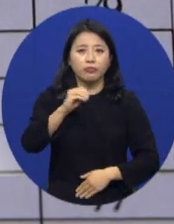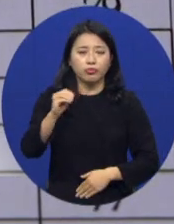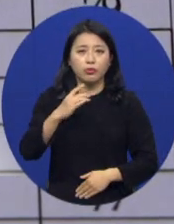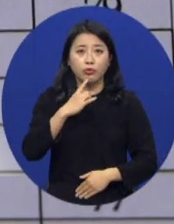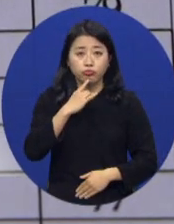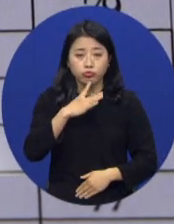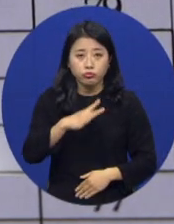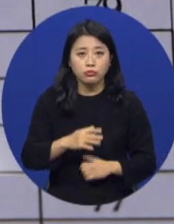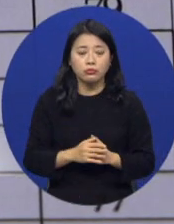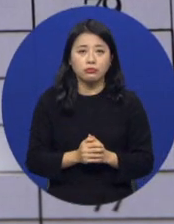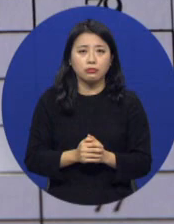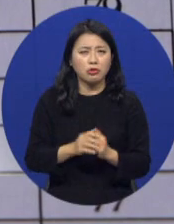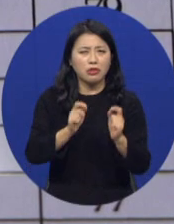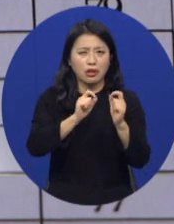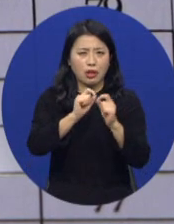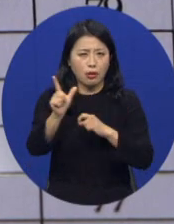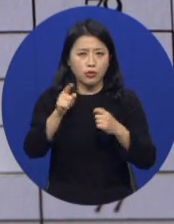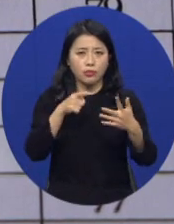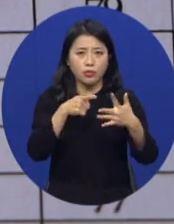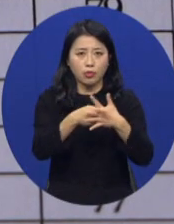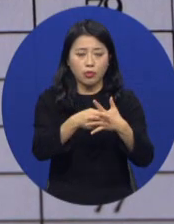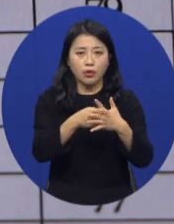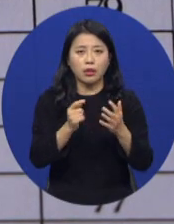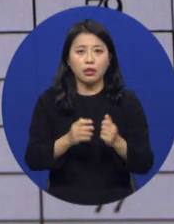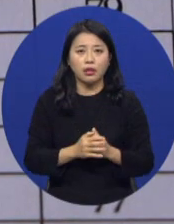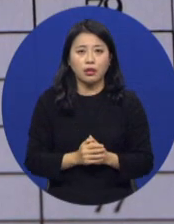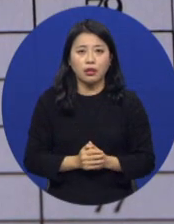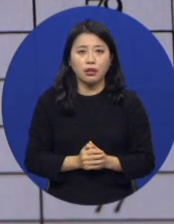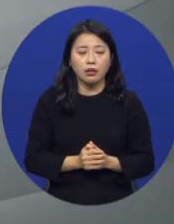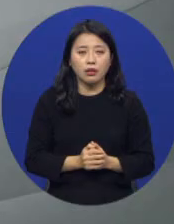사실상 대부분이 무사통과입니다